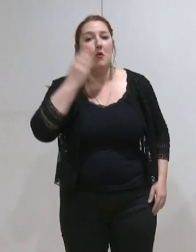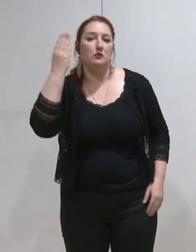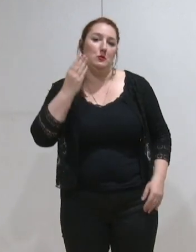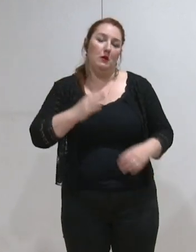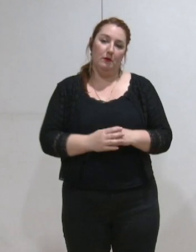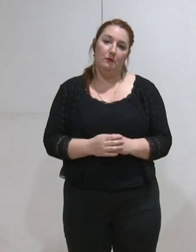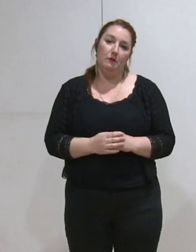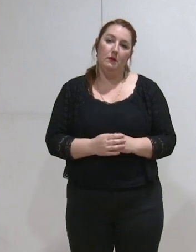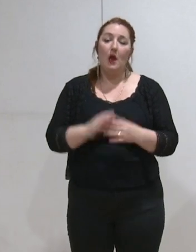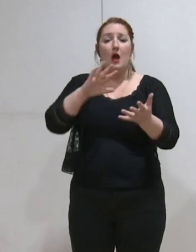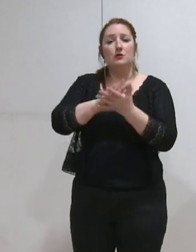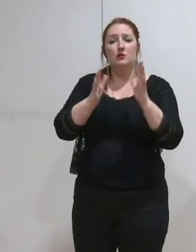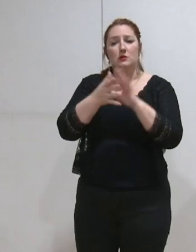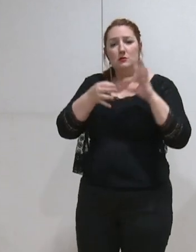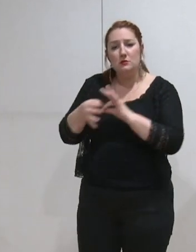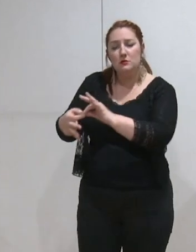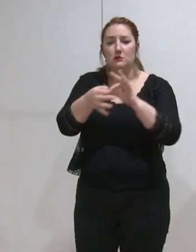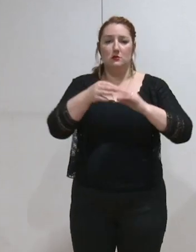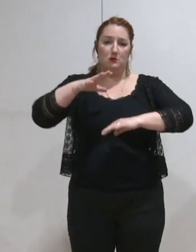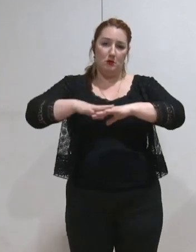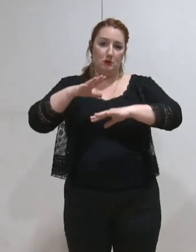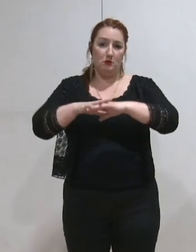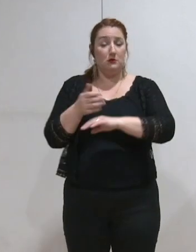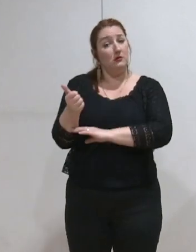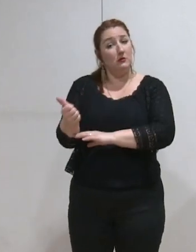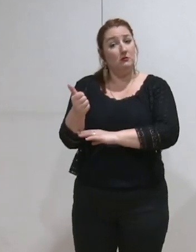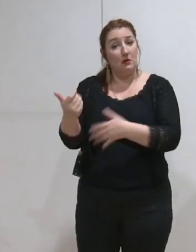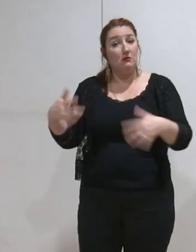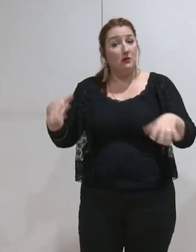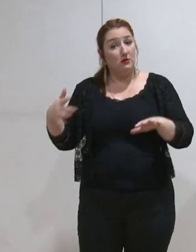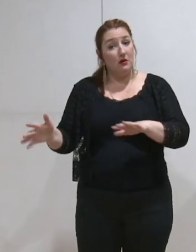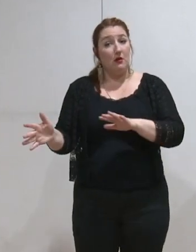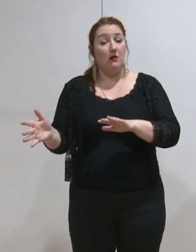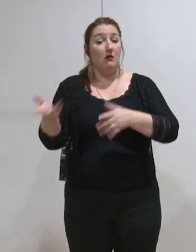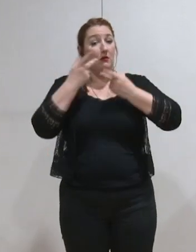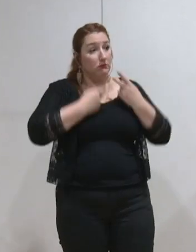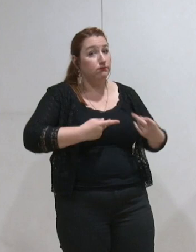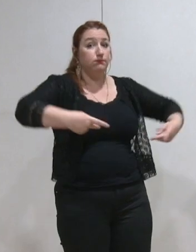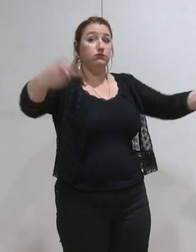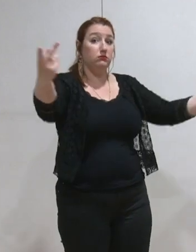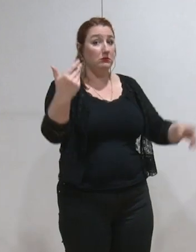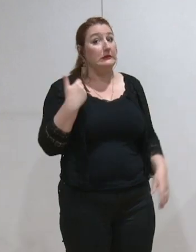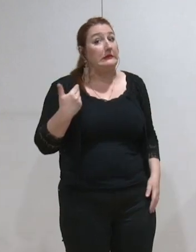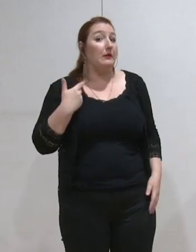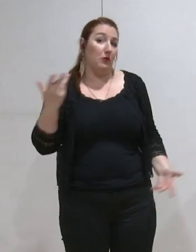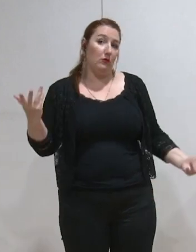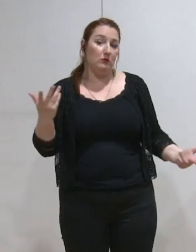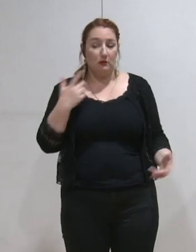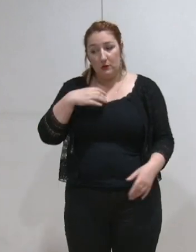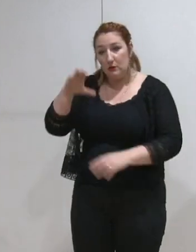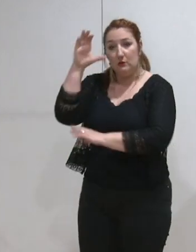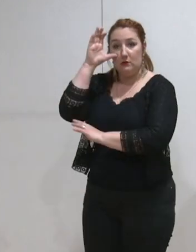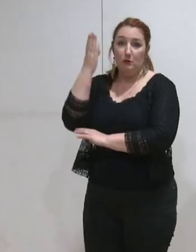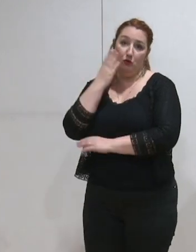l'union de quartier l'a fait par une lettre ouverte très récemment c'est